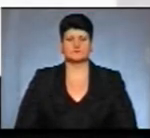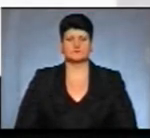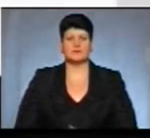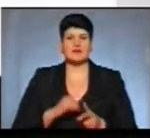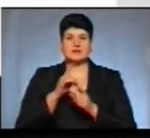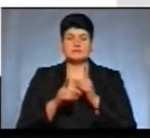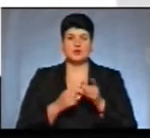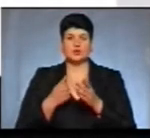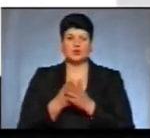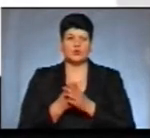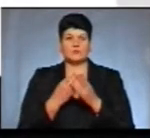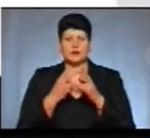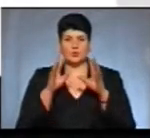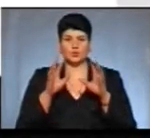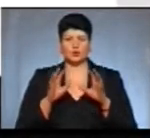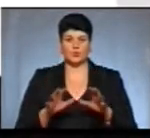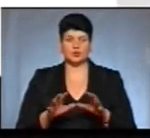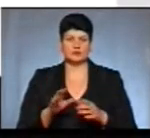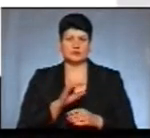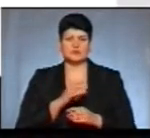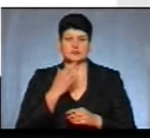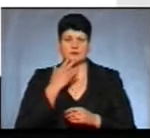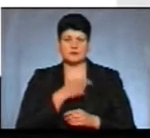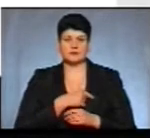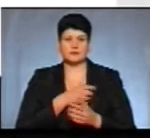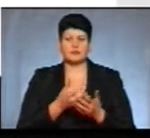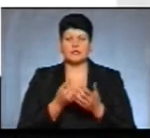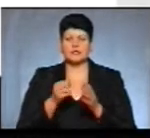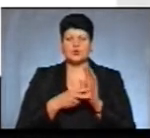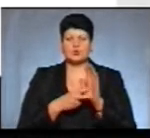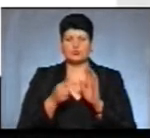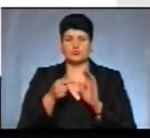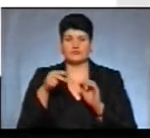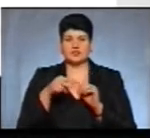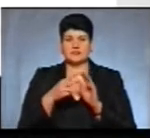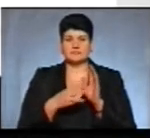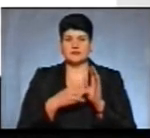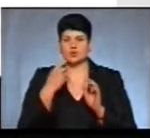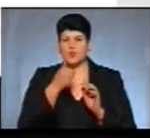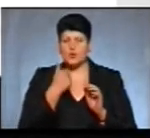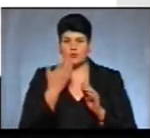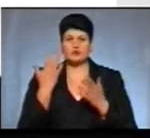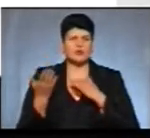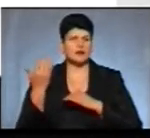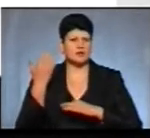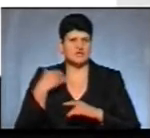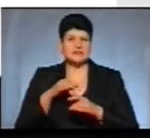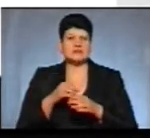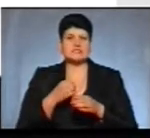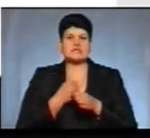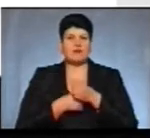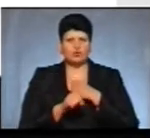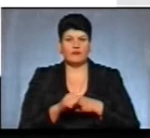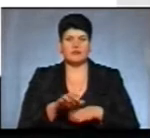Зміни до Кримінально-процесуального кодексу нардепи прийняли 7 грудня 2017 року. Якщо раніше зґвалтуванням